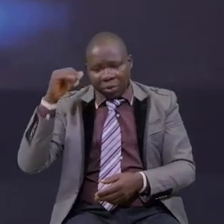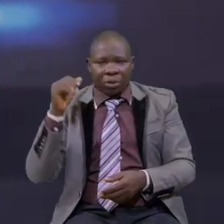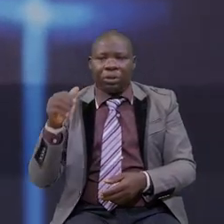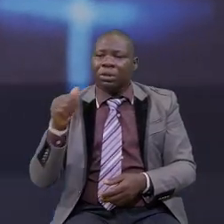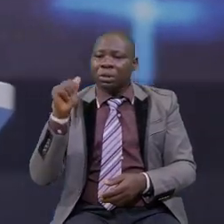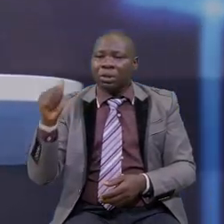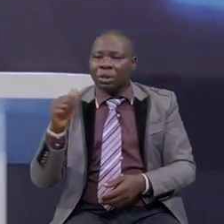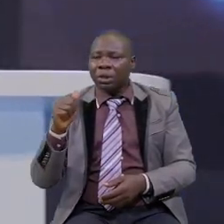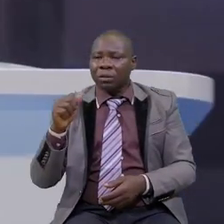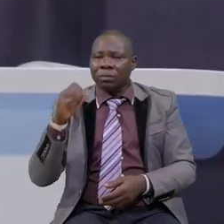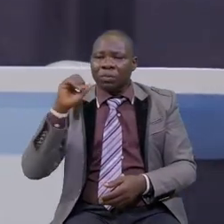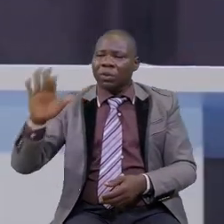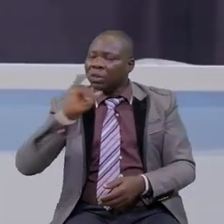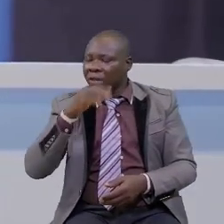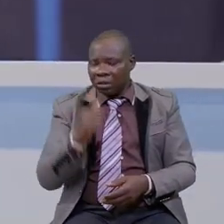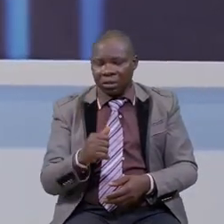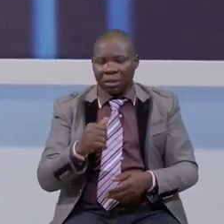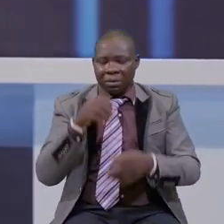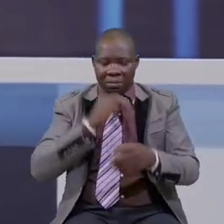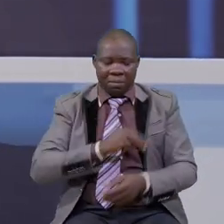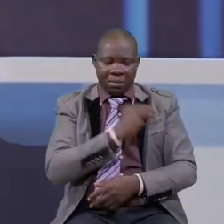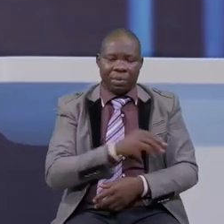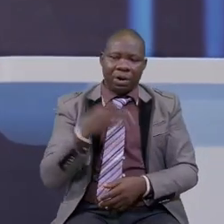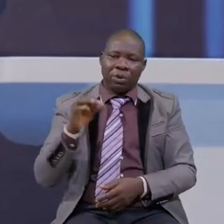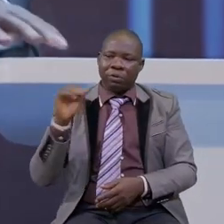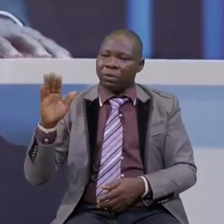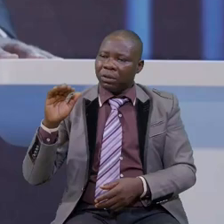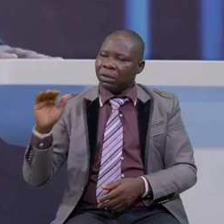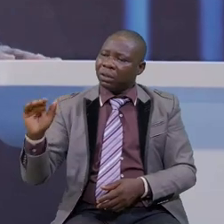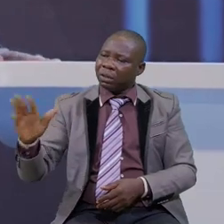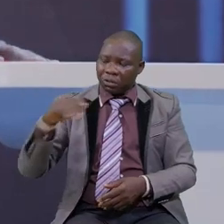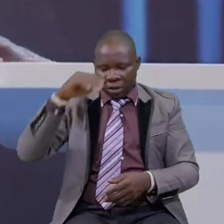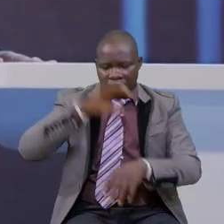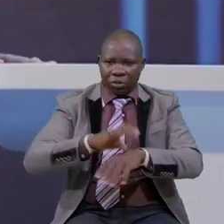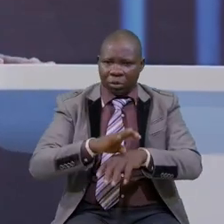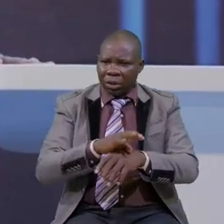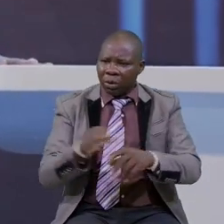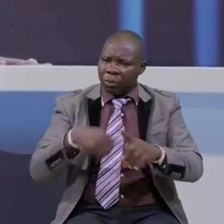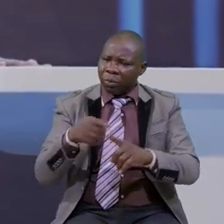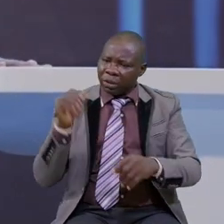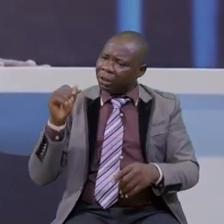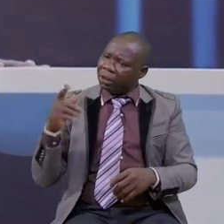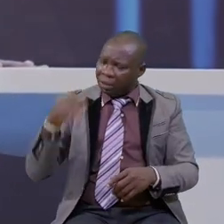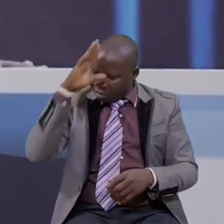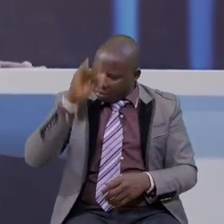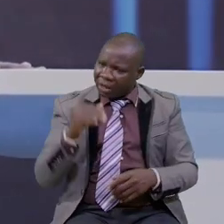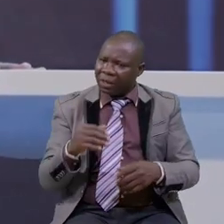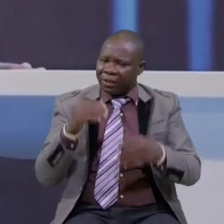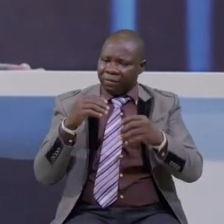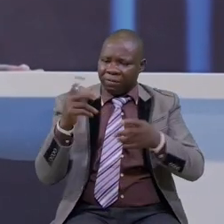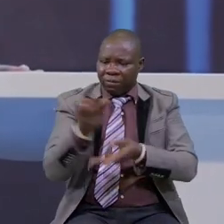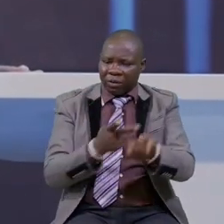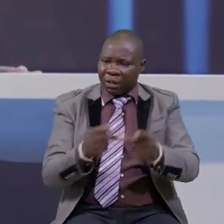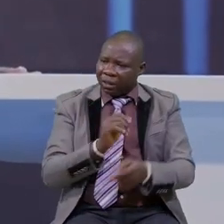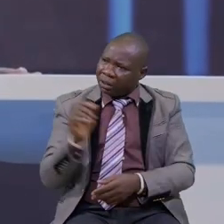de Spurgeon à l'époque. Quand Spurgeon est venu la visiter, il a regardé le mur avec le papier encadré, bien